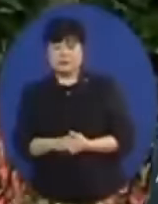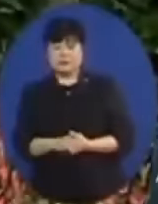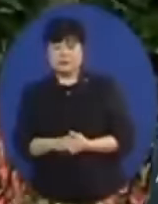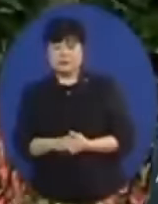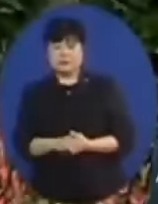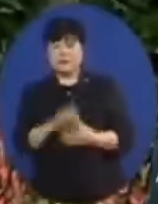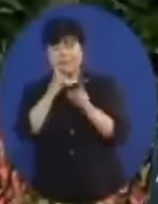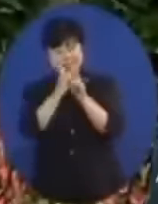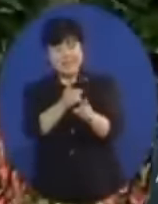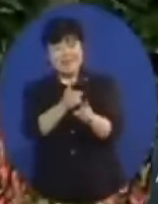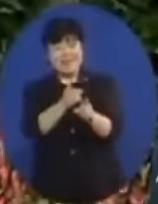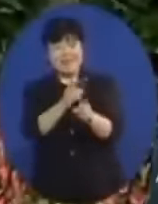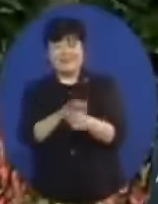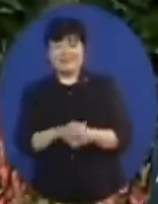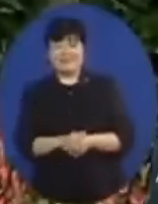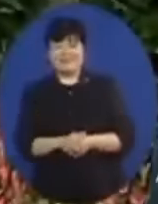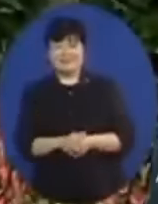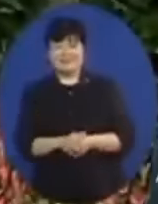이기고